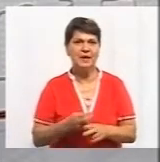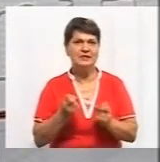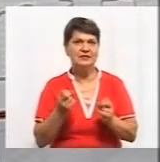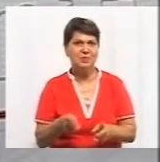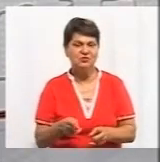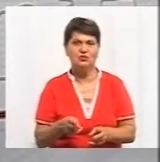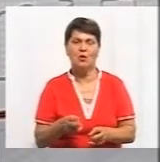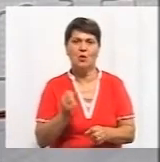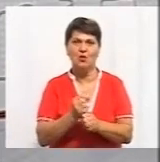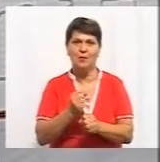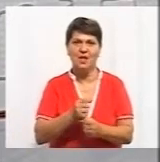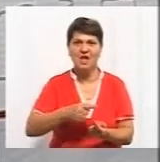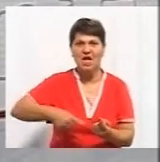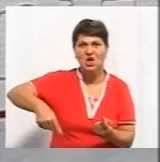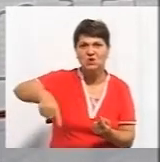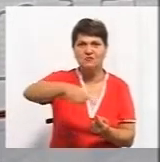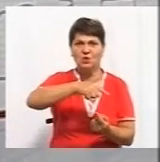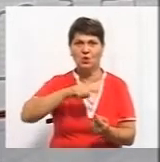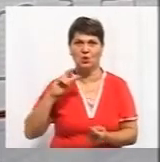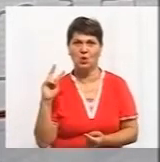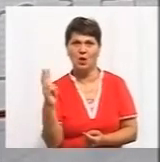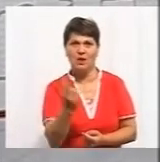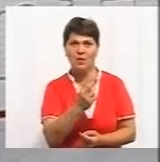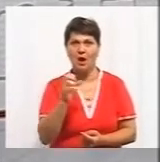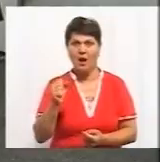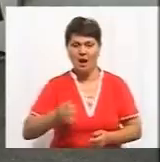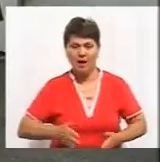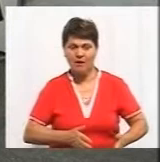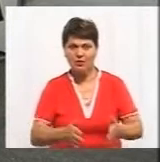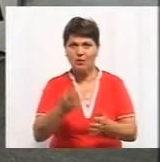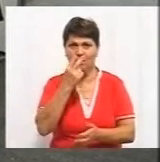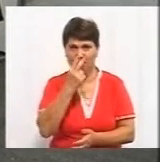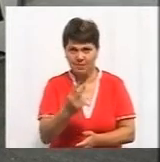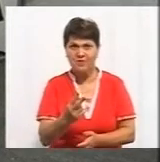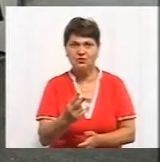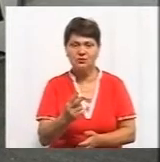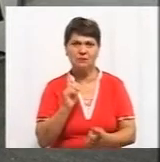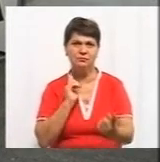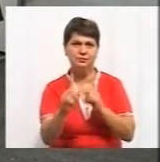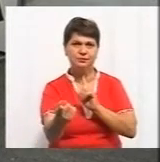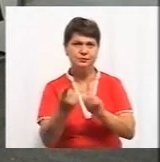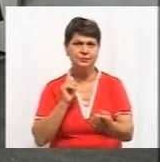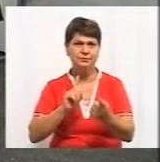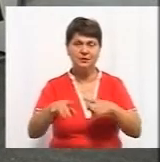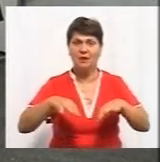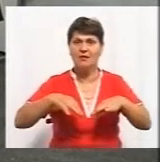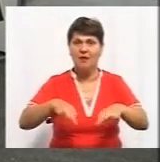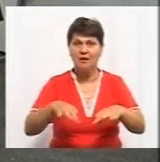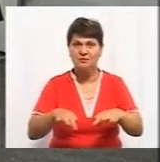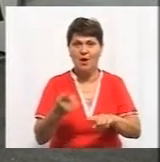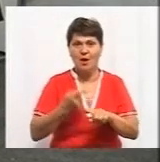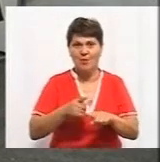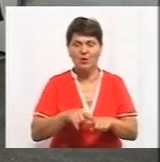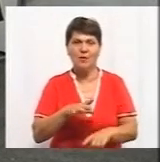розворот тролейбуса, а дорога, ми побачили, в денний період досить інтенсивно рухається транспорт, тому